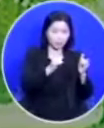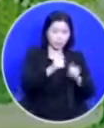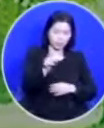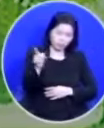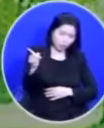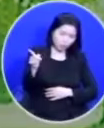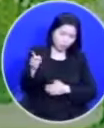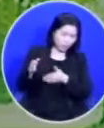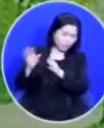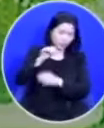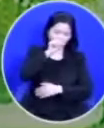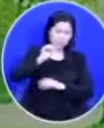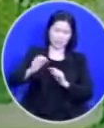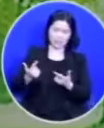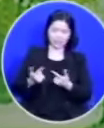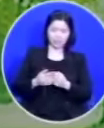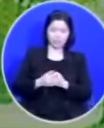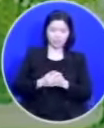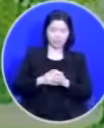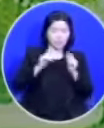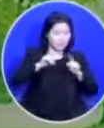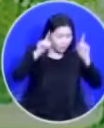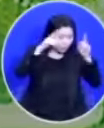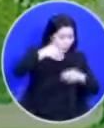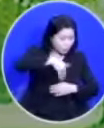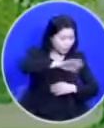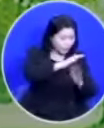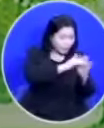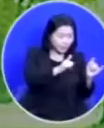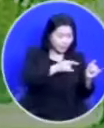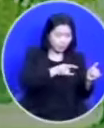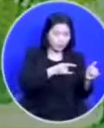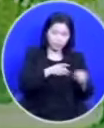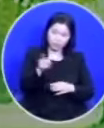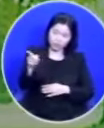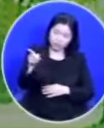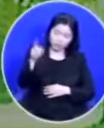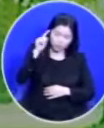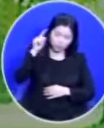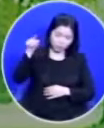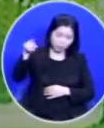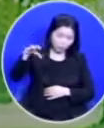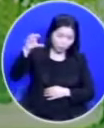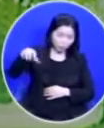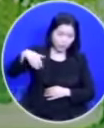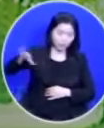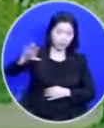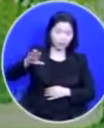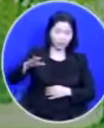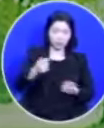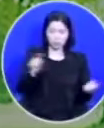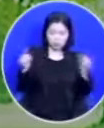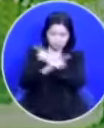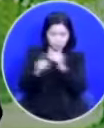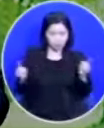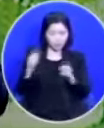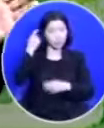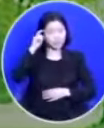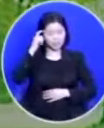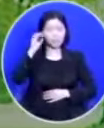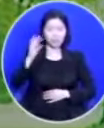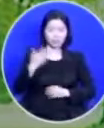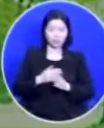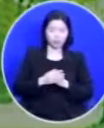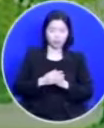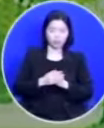좋지 않아요 지옥 갈 사람에게는 청구 까는 길이 꼭 지옥 가는 길 갖고 지옥가는 길이 천국 같으니까 그